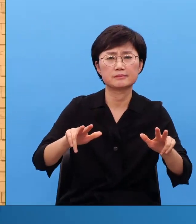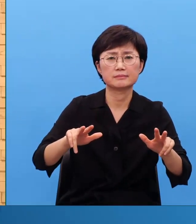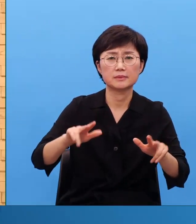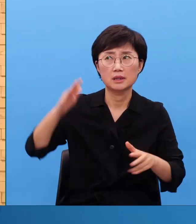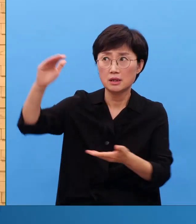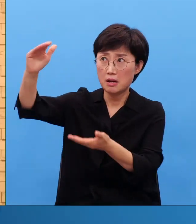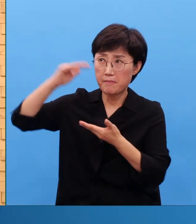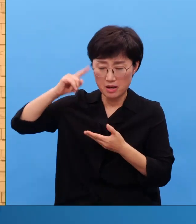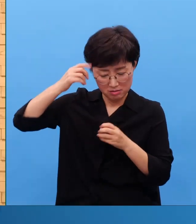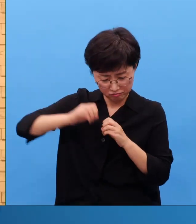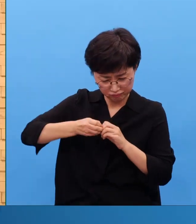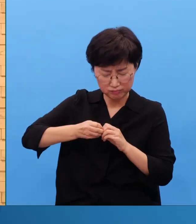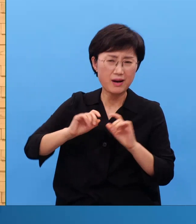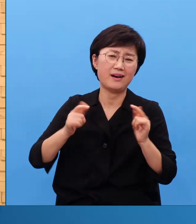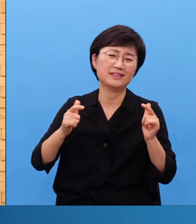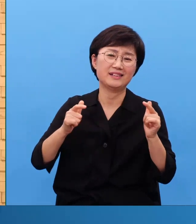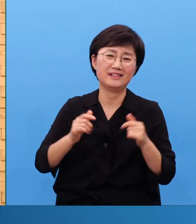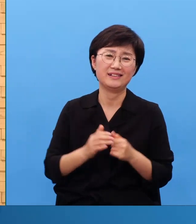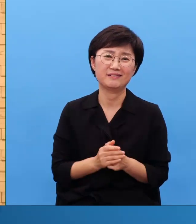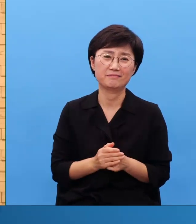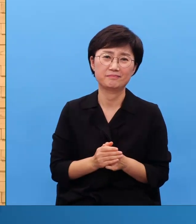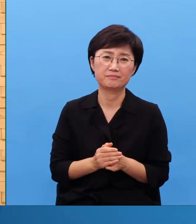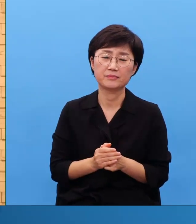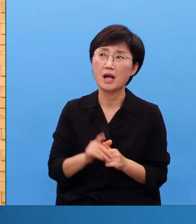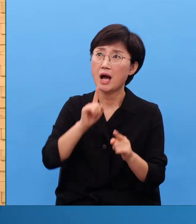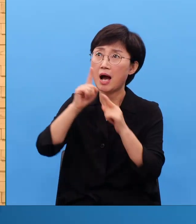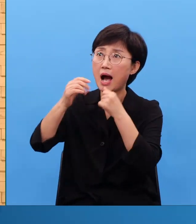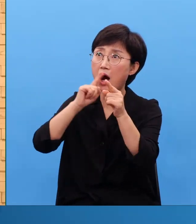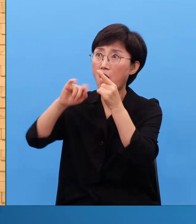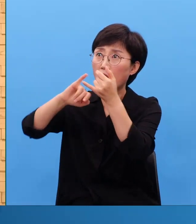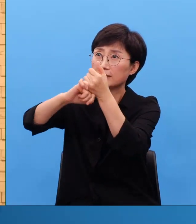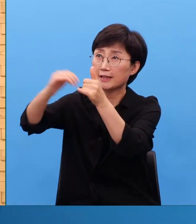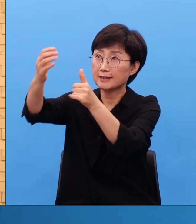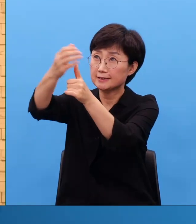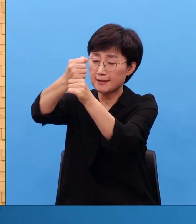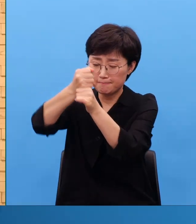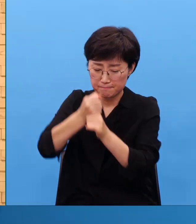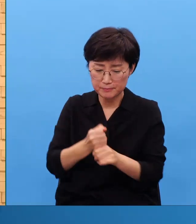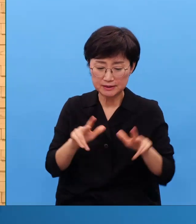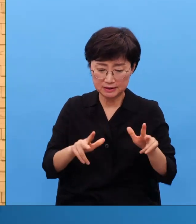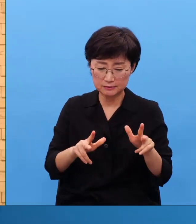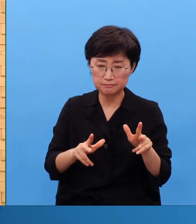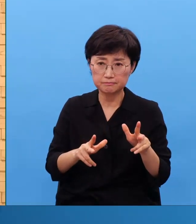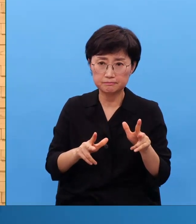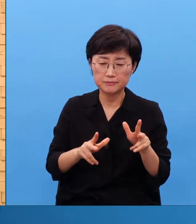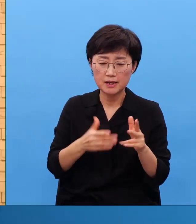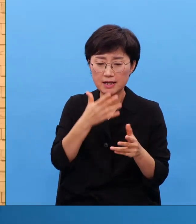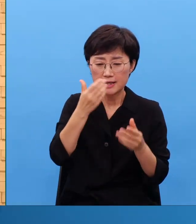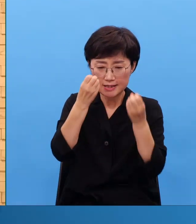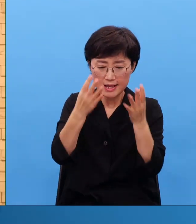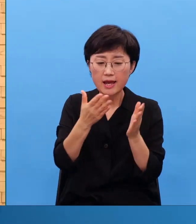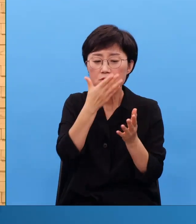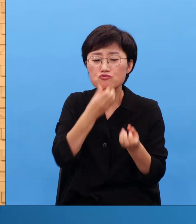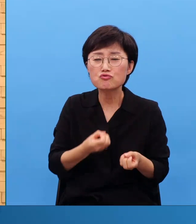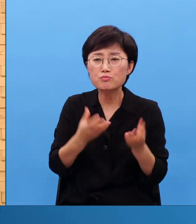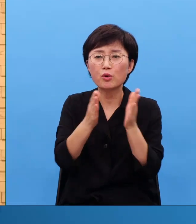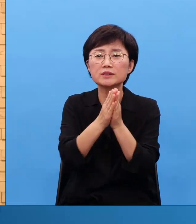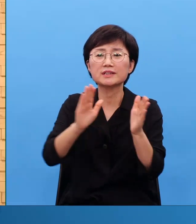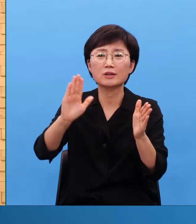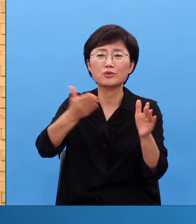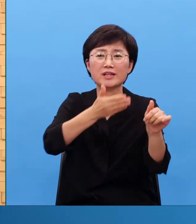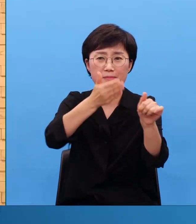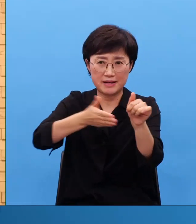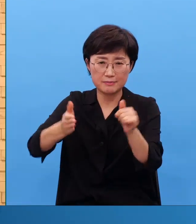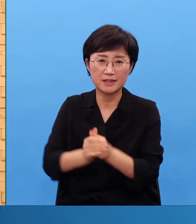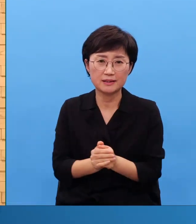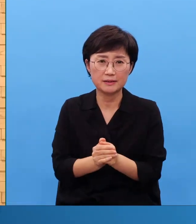people. 이 축복이 새로 시작되기를 예수님 이름으로 I 축복합니다. bless you in the name of Jesus Christ that this blessing can